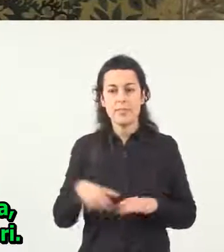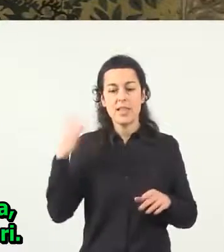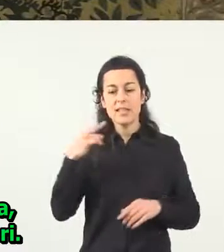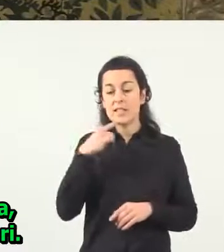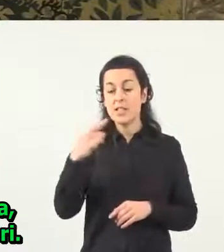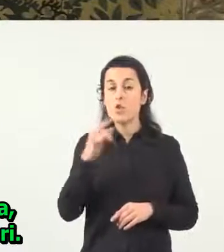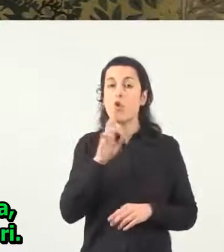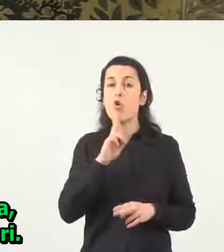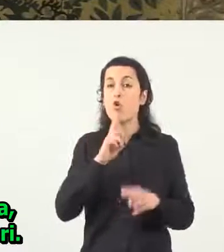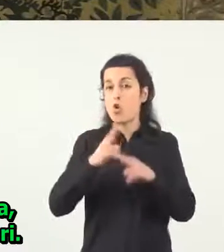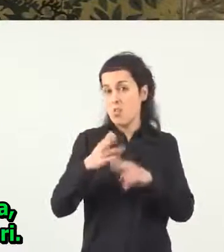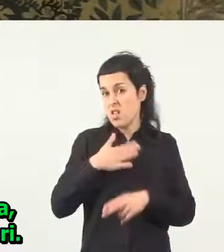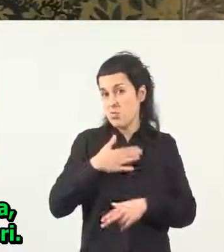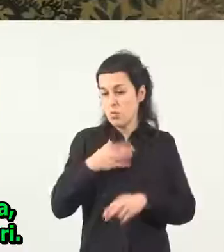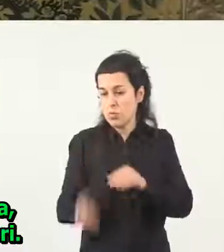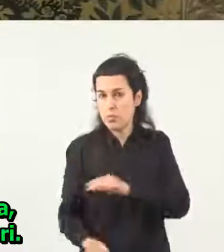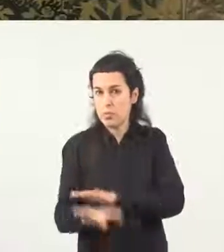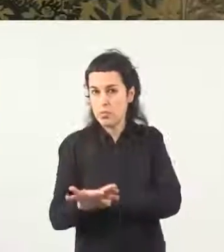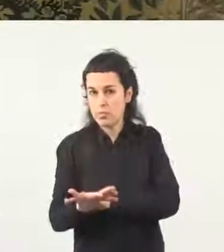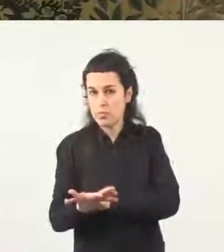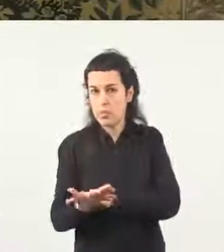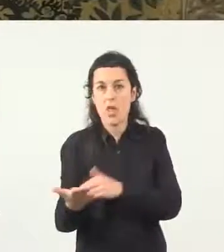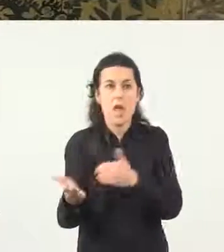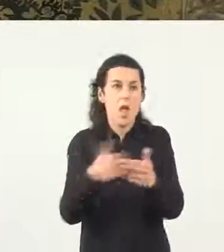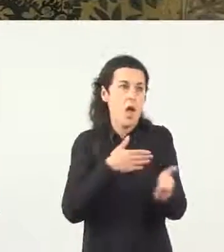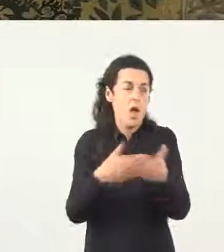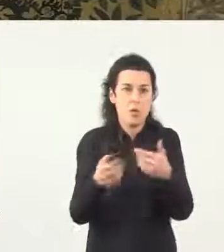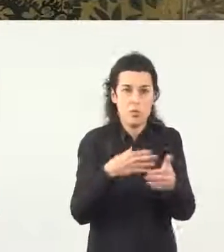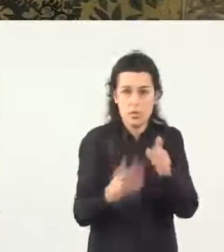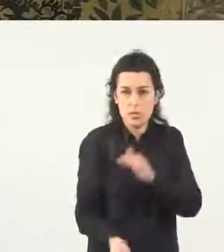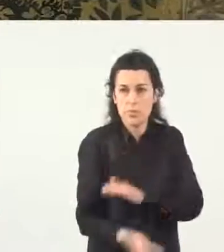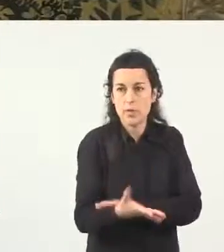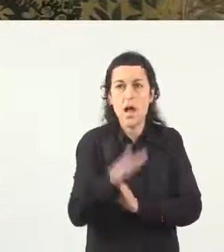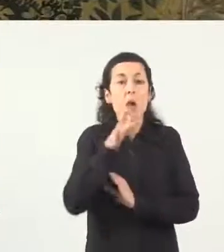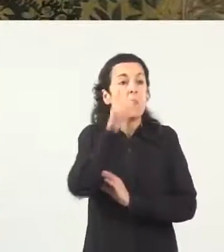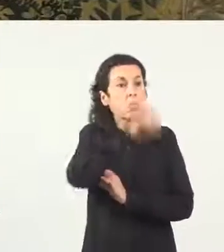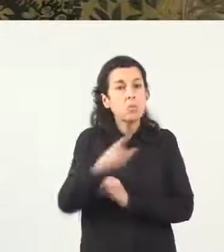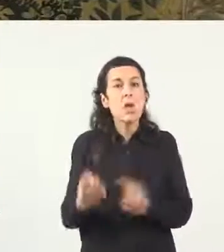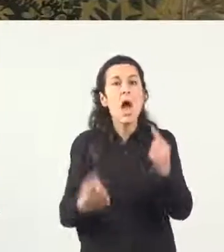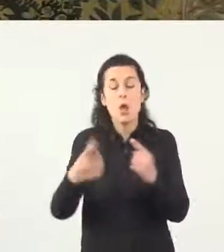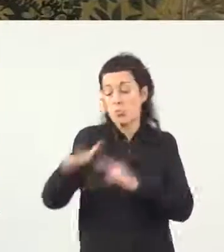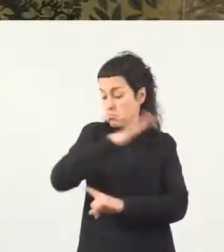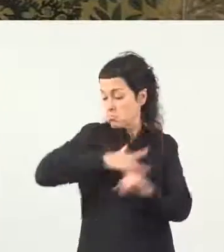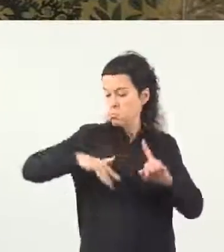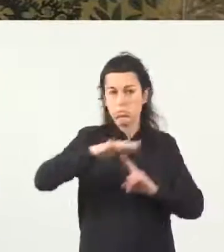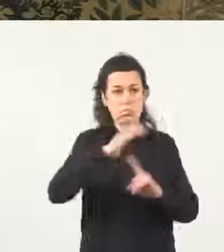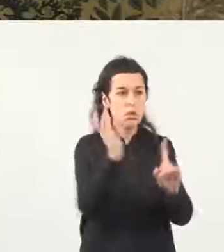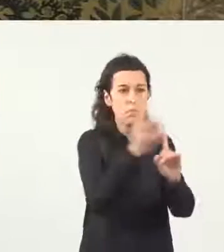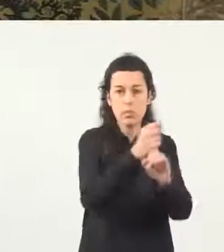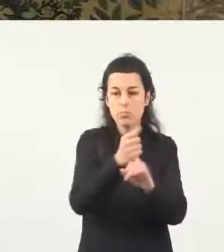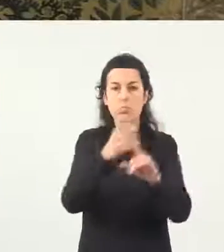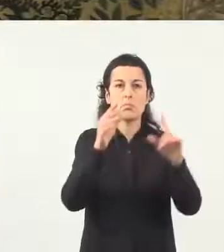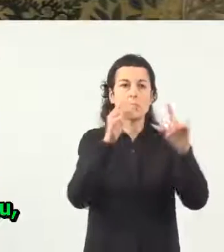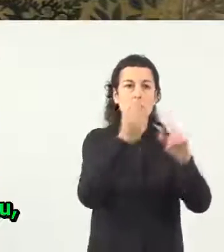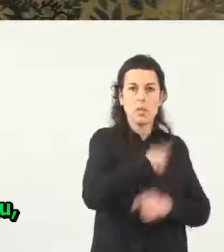izen propioena, eta autoreen, zera, ez da, gaur egun, identifikatuta ditugu gure inguruan esan nahi dut, estatu mailan,